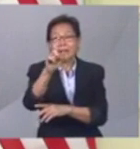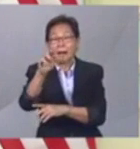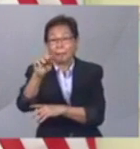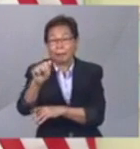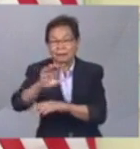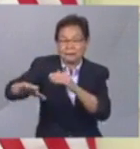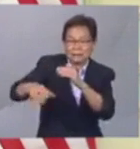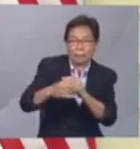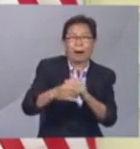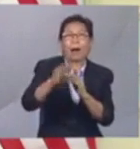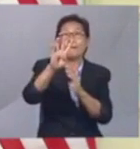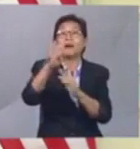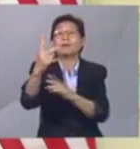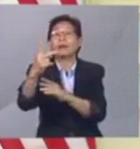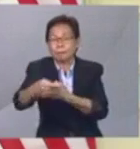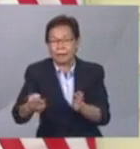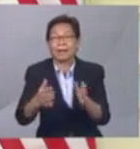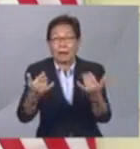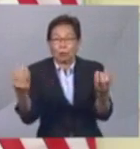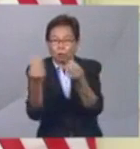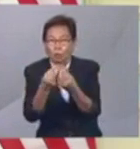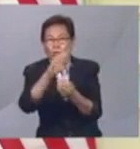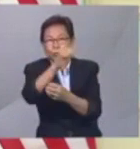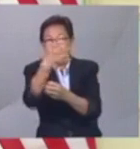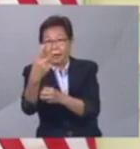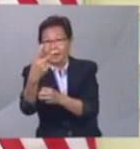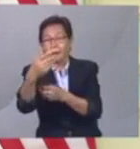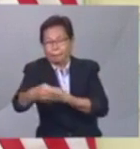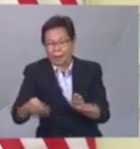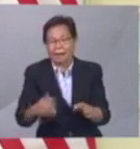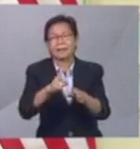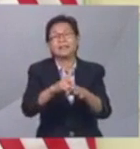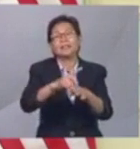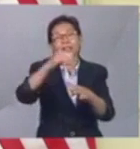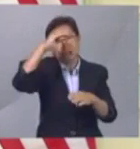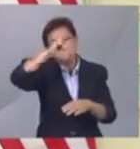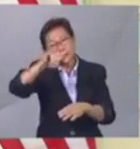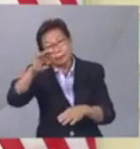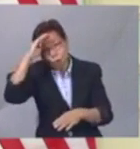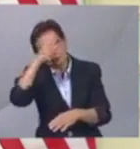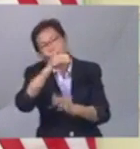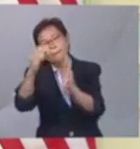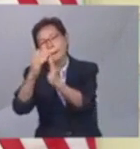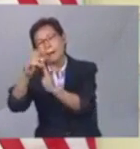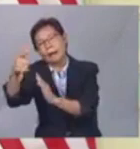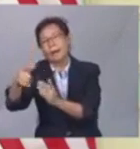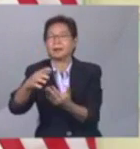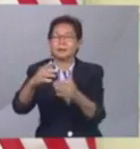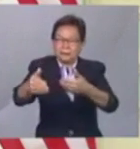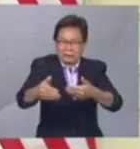yang menjadikan 10,000 bilik, bukan sahaja di Johor Bahru tetapi di bandar-bandar lain yang